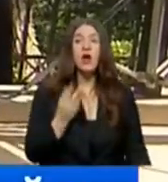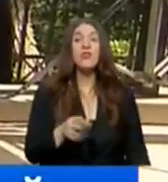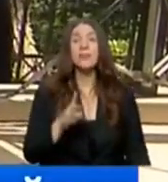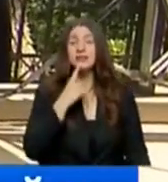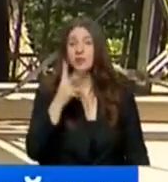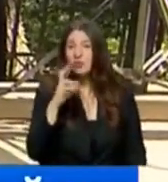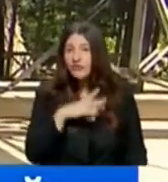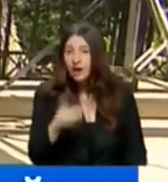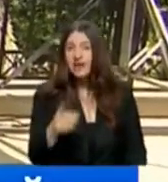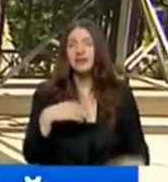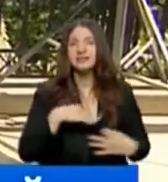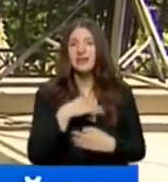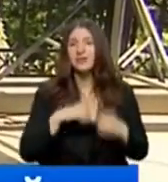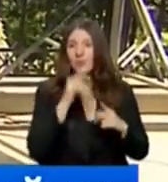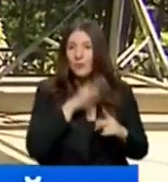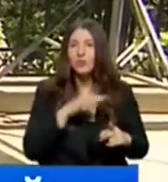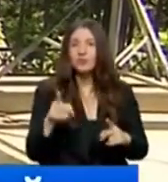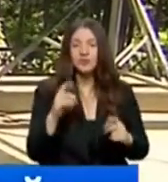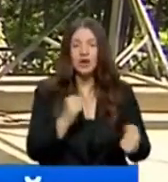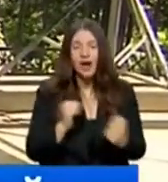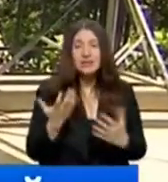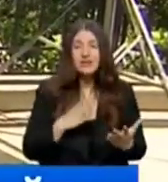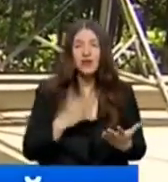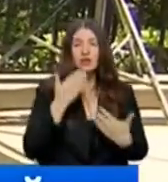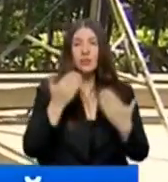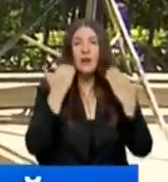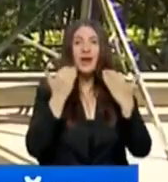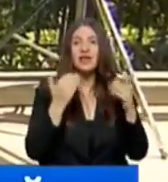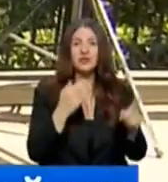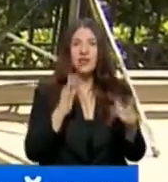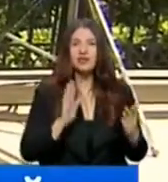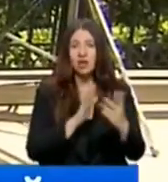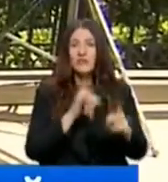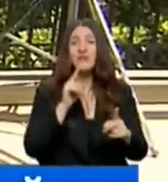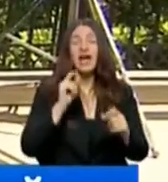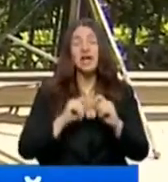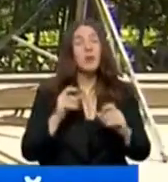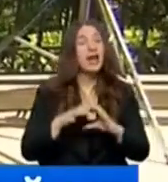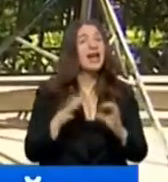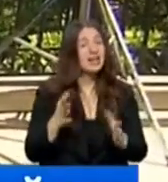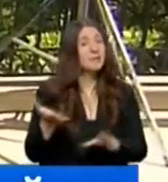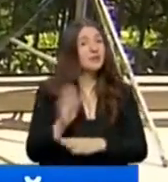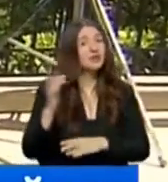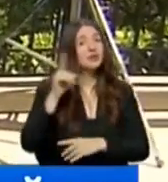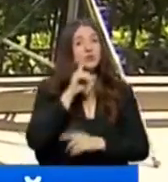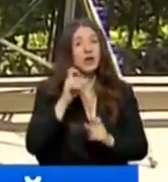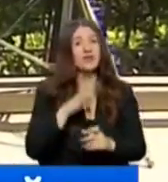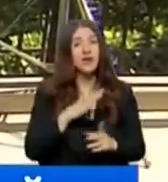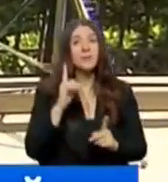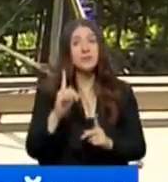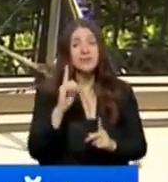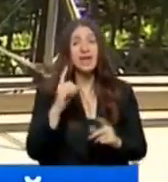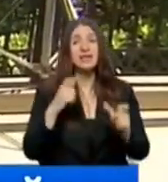bir mesele var ya. Sayın Kılıçdaroğlu'nun buradaki tutumunu soracağım. Akşener'in yaklaşımlarını ve ekonomiye dair de başkaca sorularım var. Bir